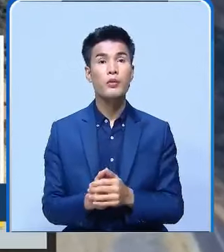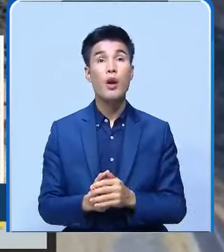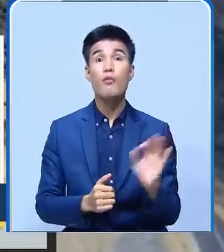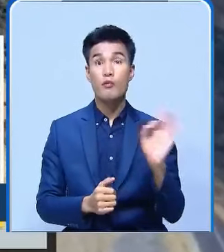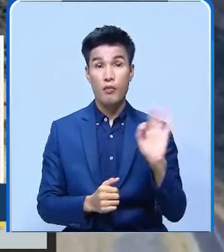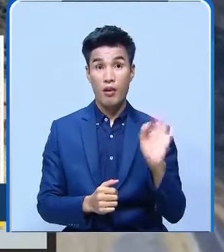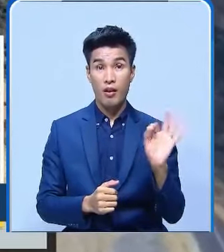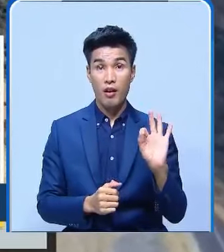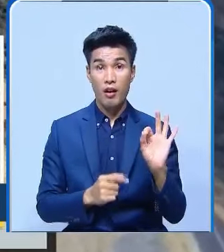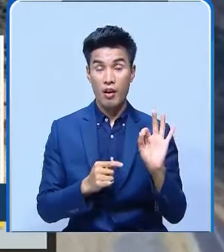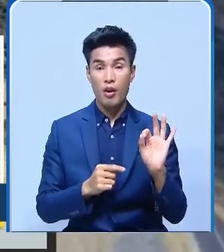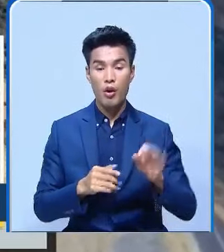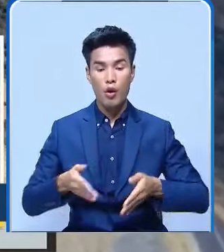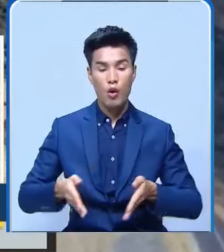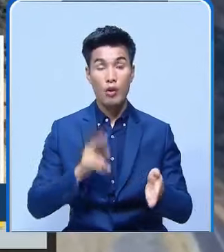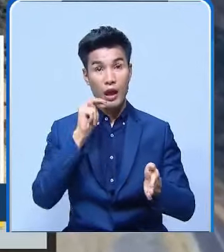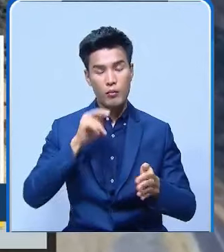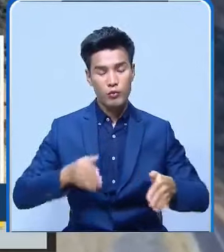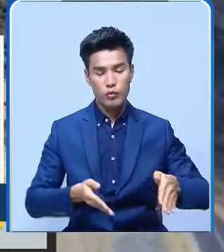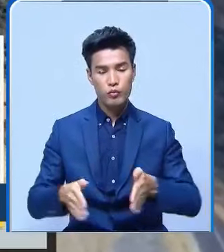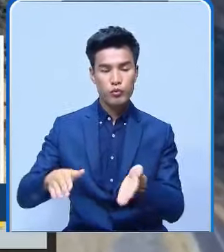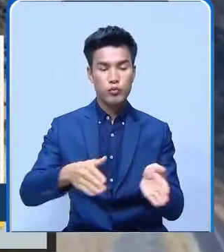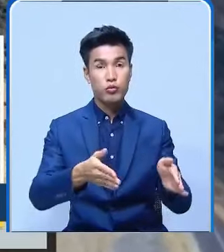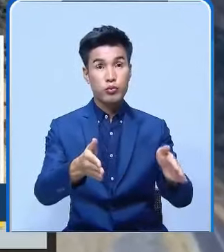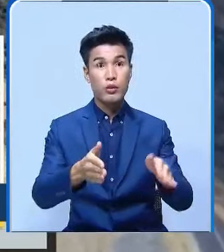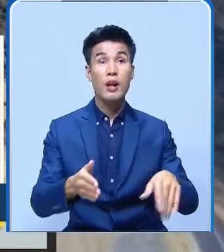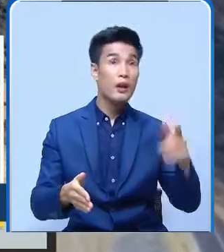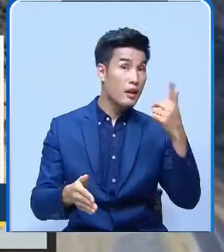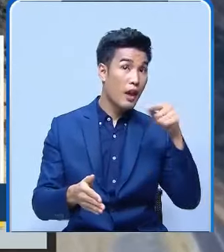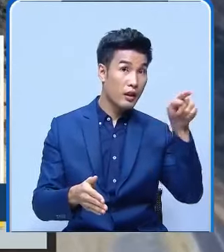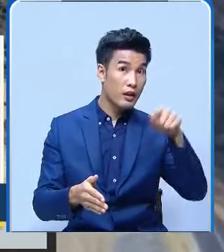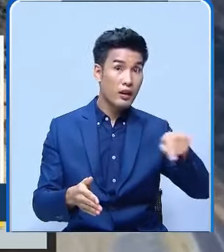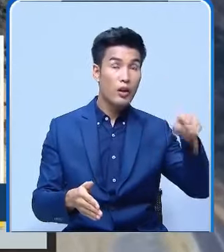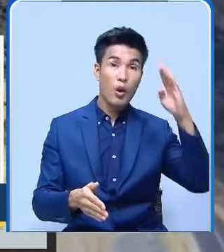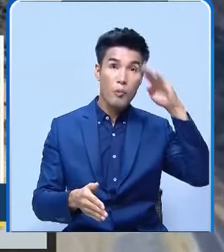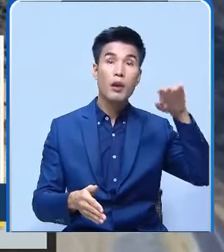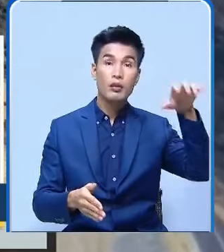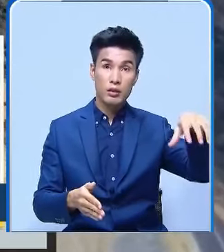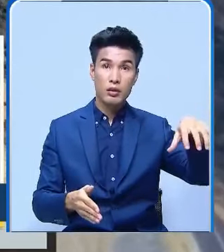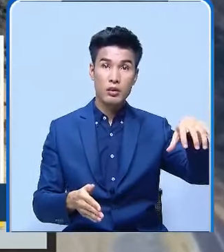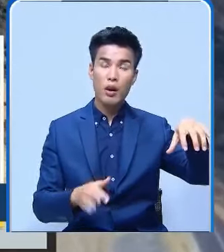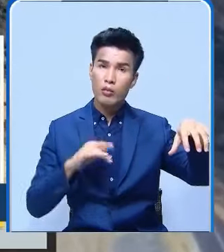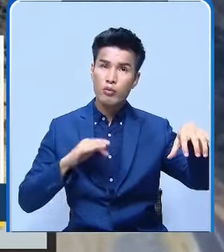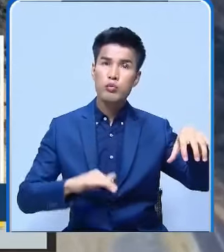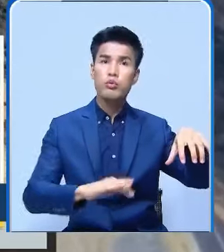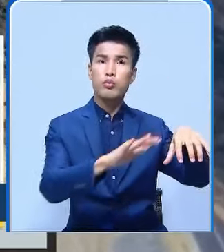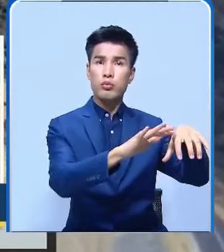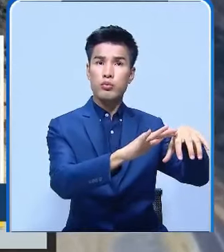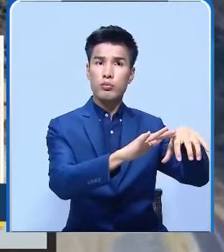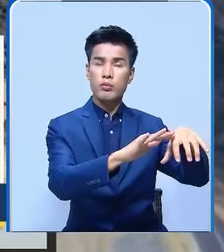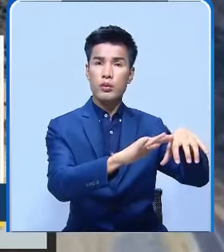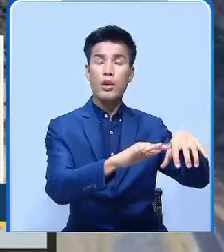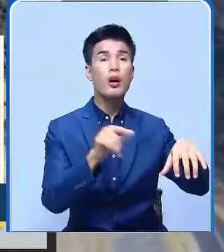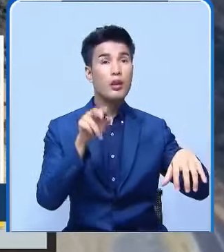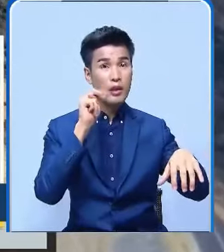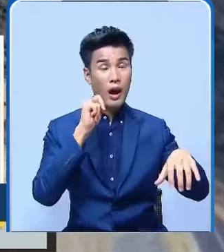าเป็นคลองแม่กาพื้นที่สีแดงเป็นบริเวณหอพักที่คลองแม่กาไหลผ่านเมื่อมีปริมา